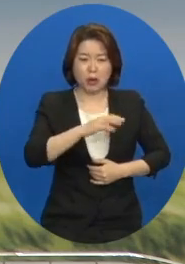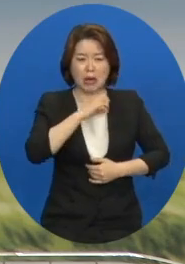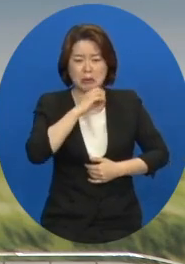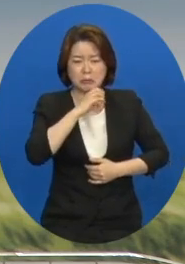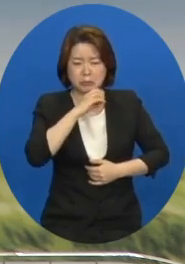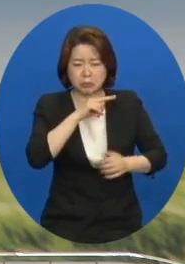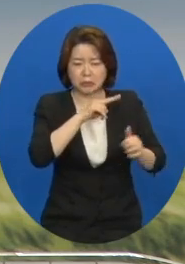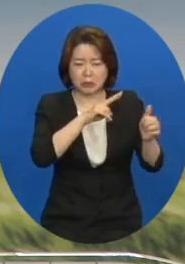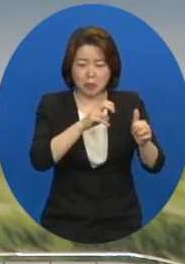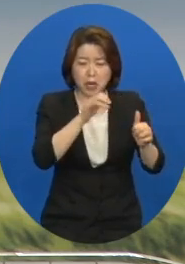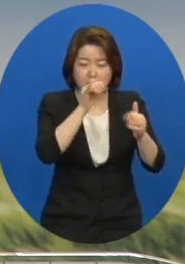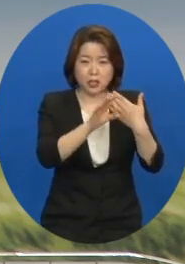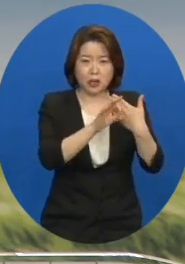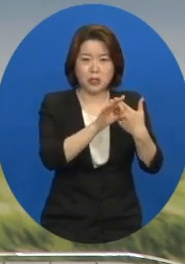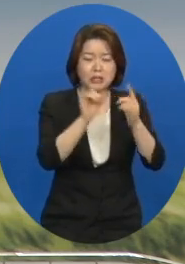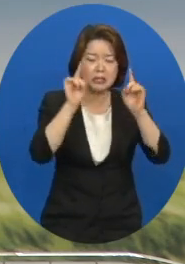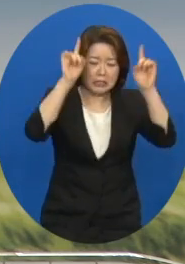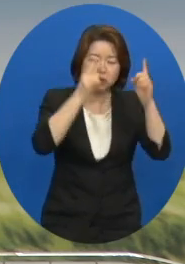살고 있는 거죠.